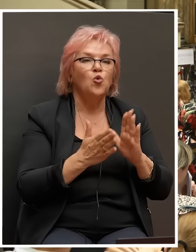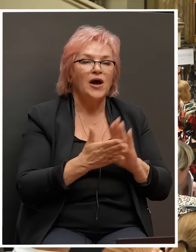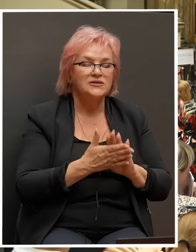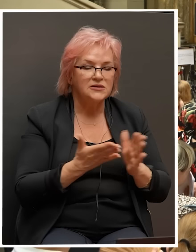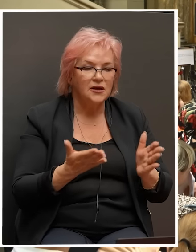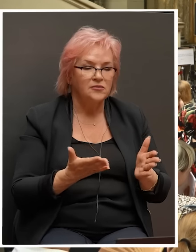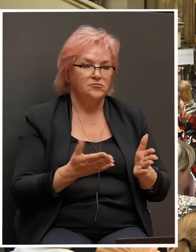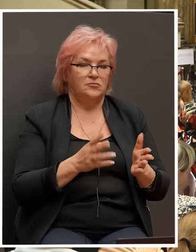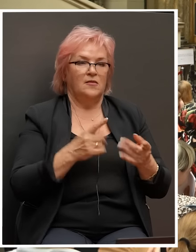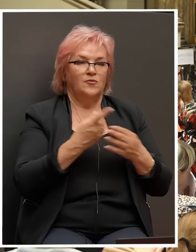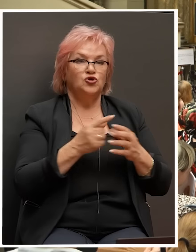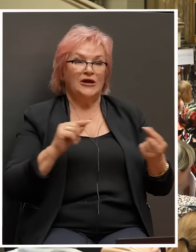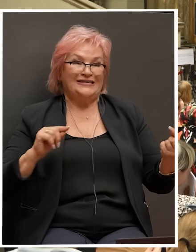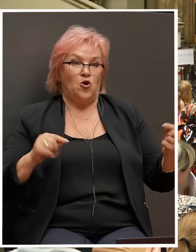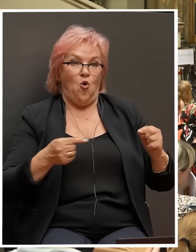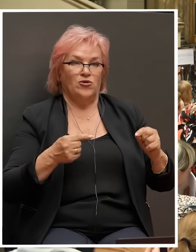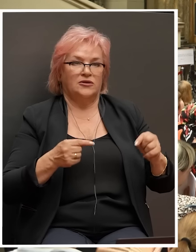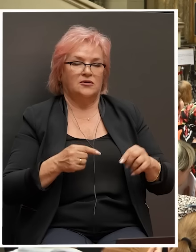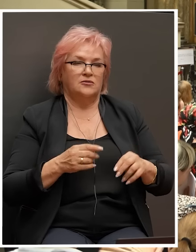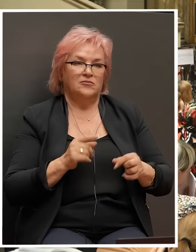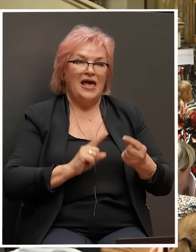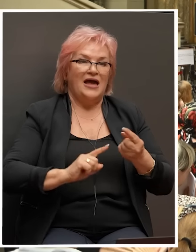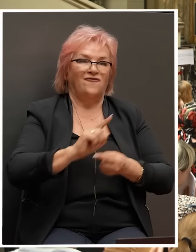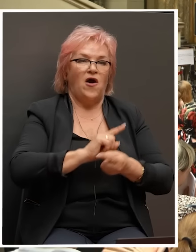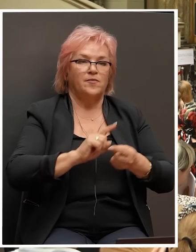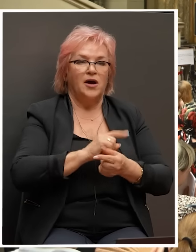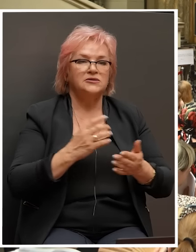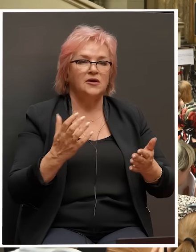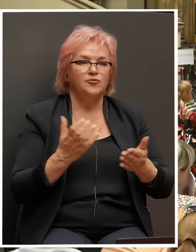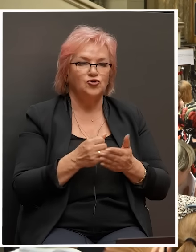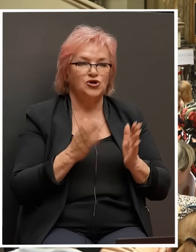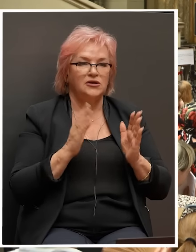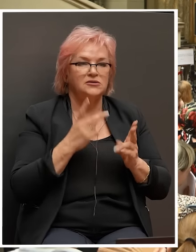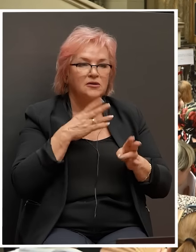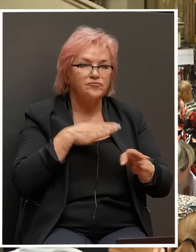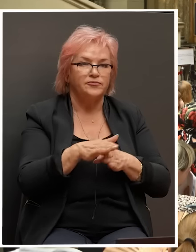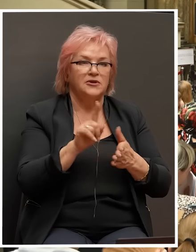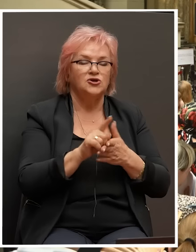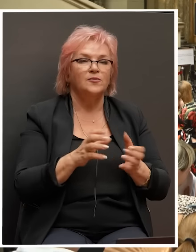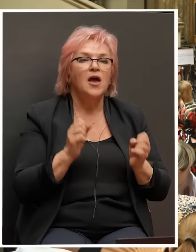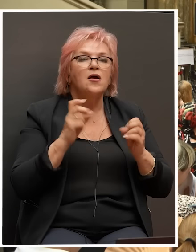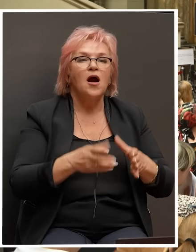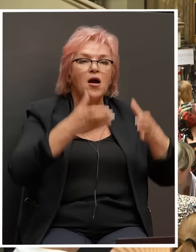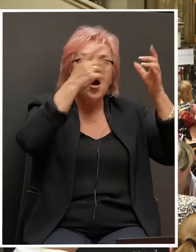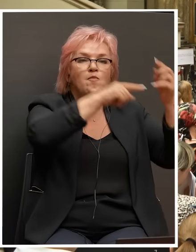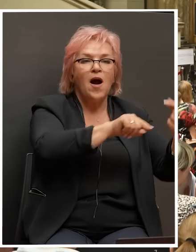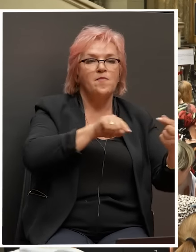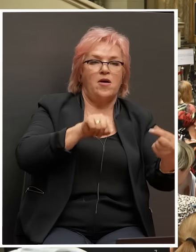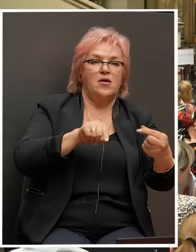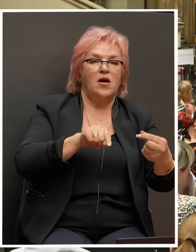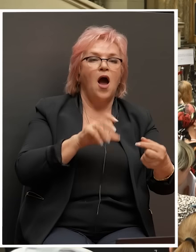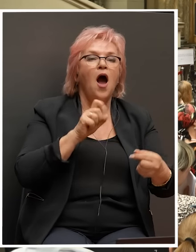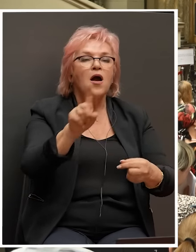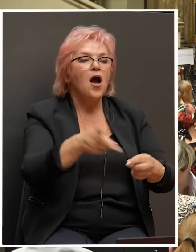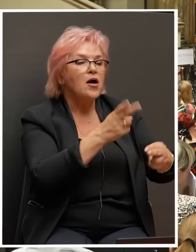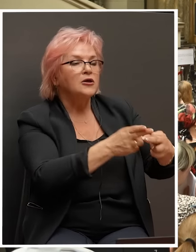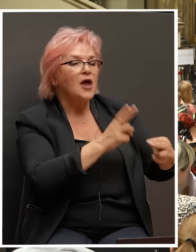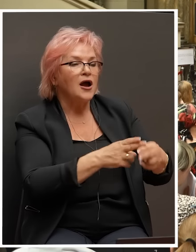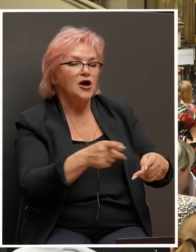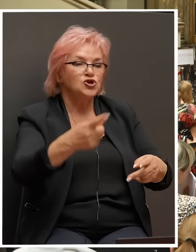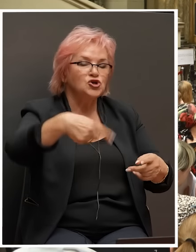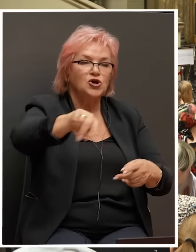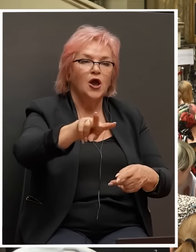которой контрреформация должна была получить какое-то физическое воплощение. Как папы будут противостоять? А как ты докажешь этим